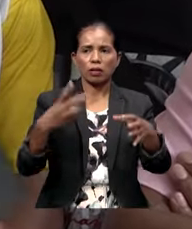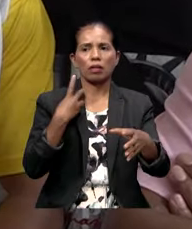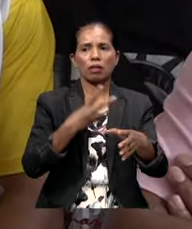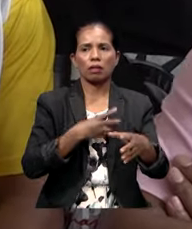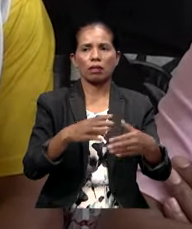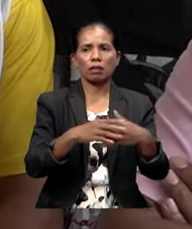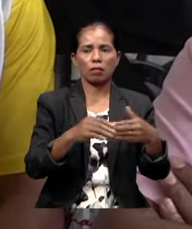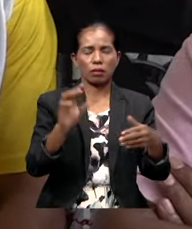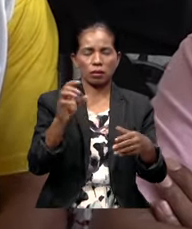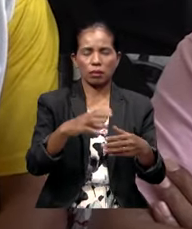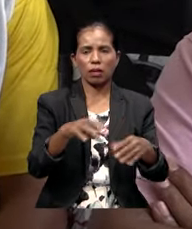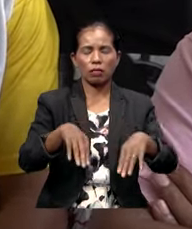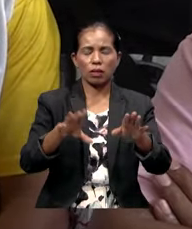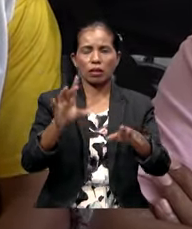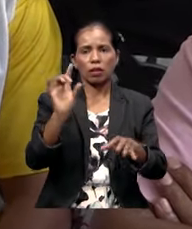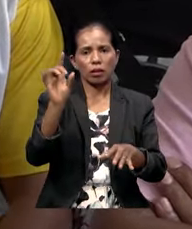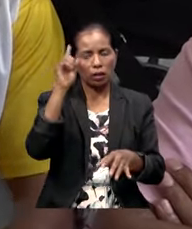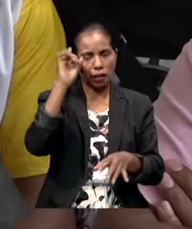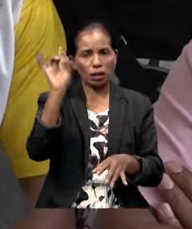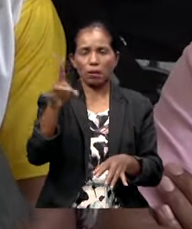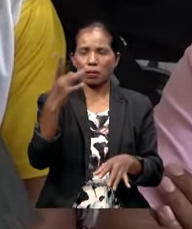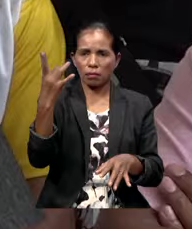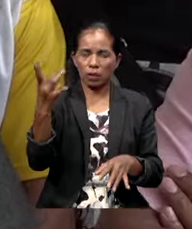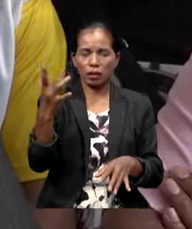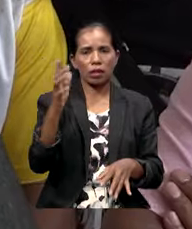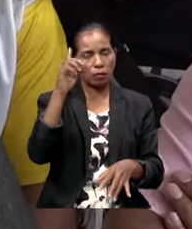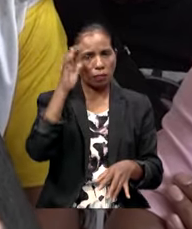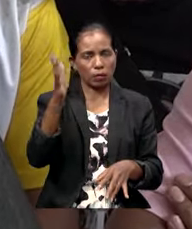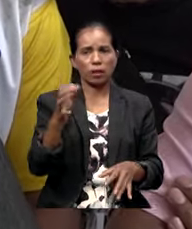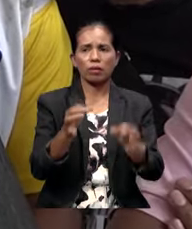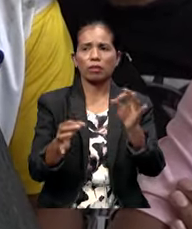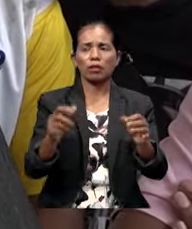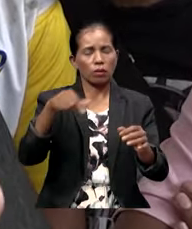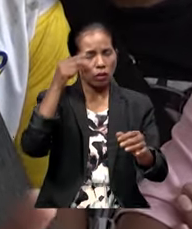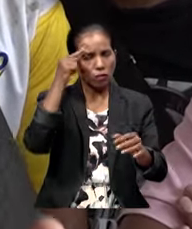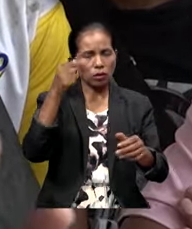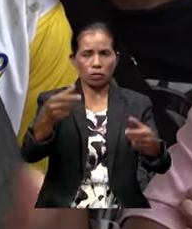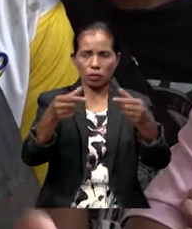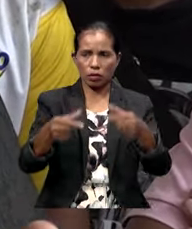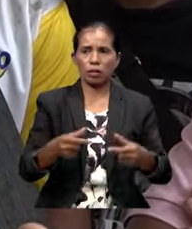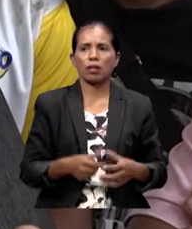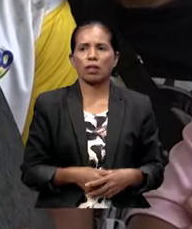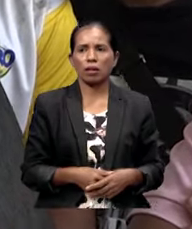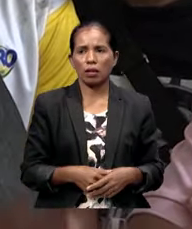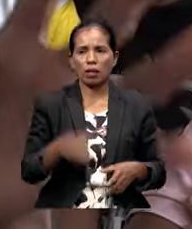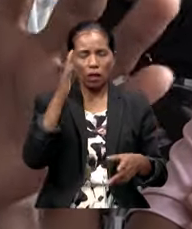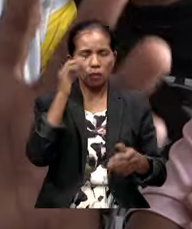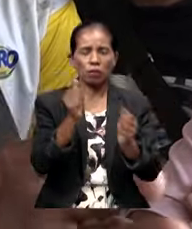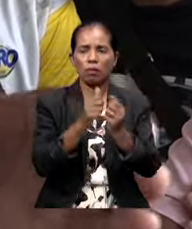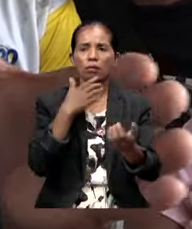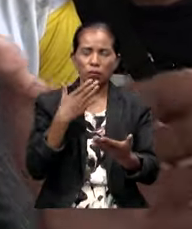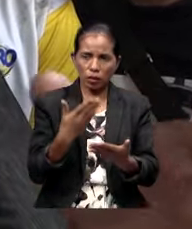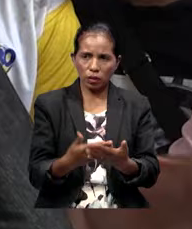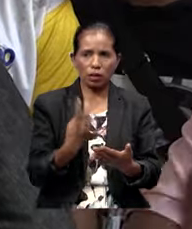le $18.50. Nami hata kar hata obote. Nebe, sebele sekar gubernur hara ida ne, teni hanuin halo de dia atunu